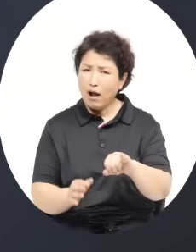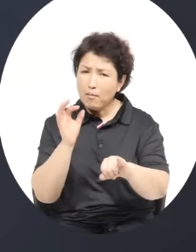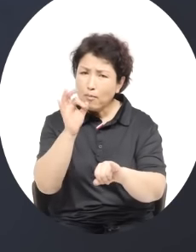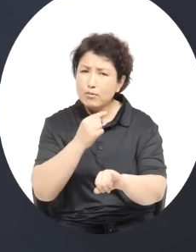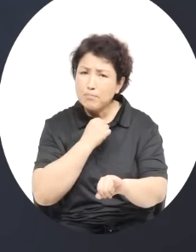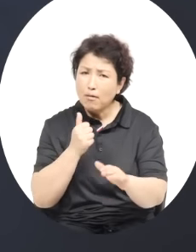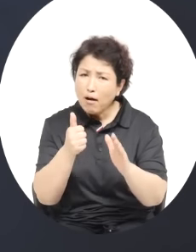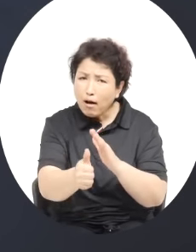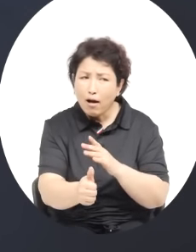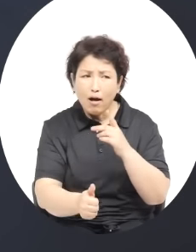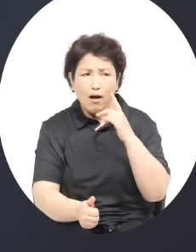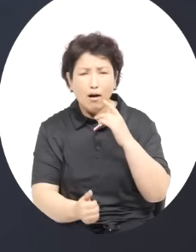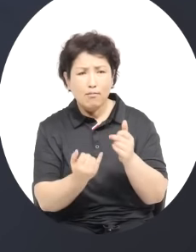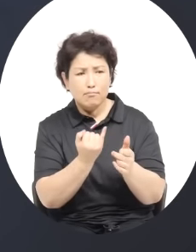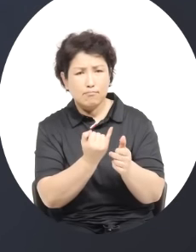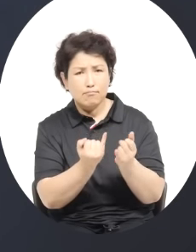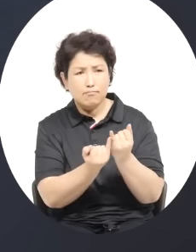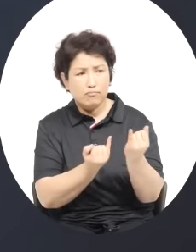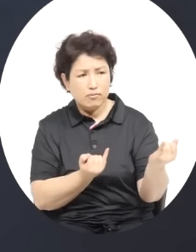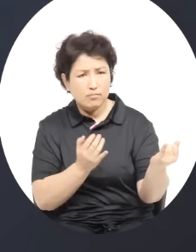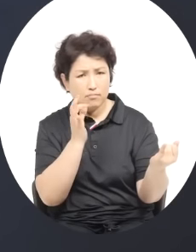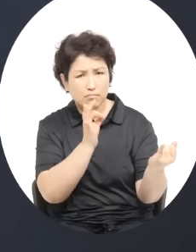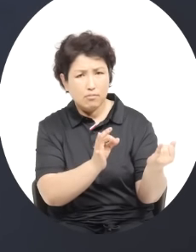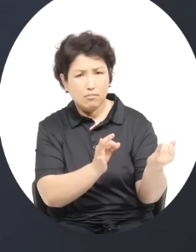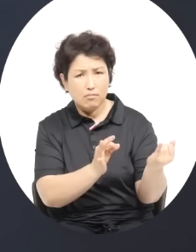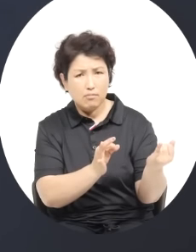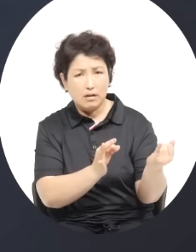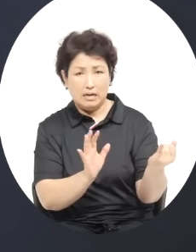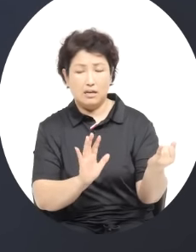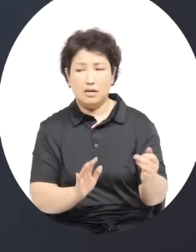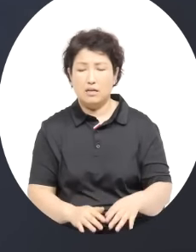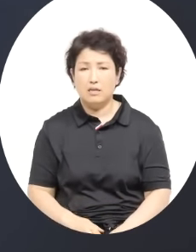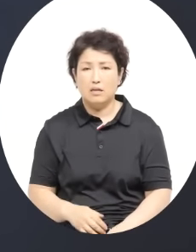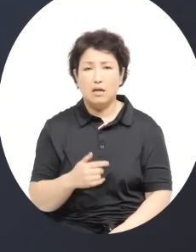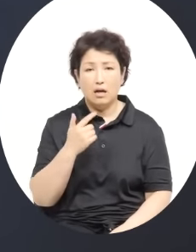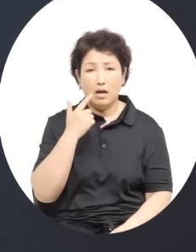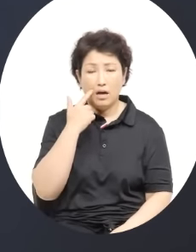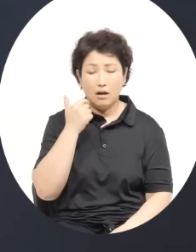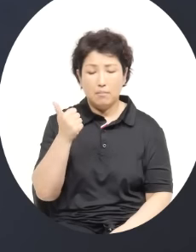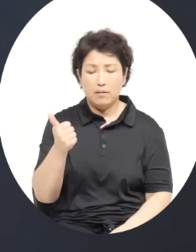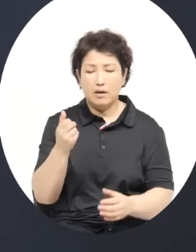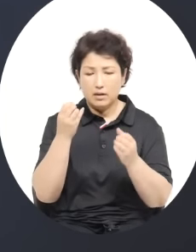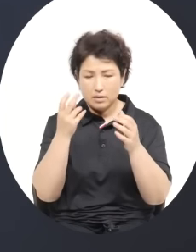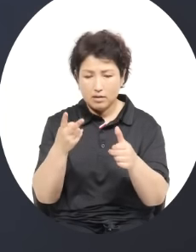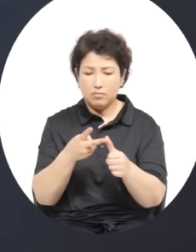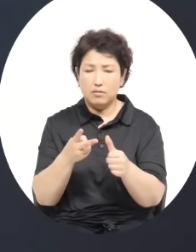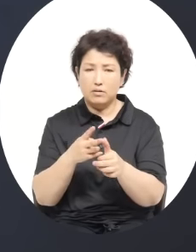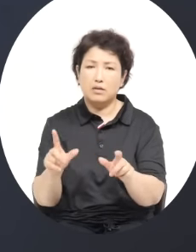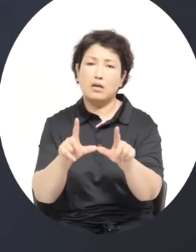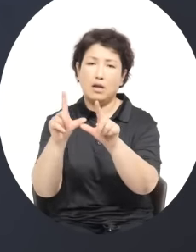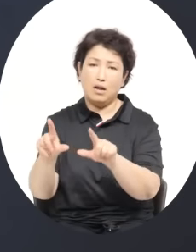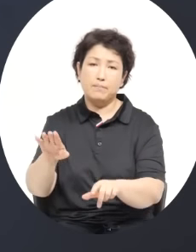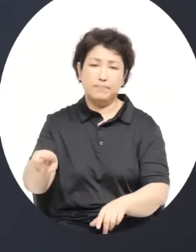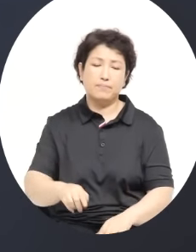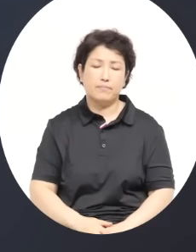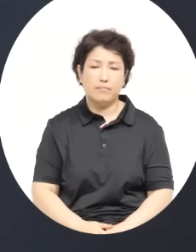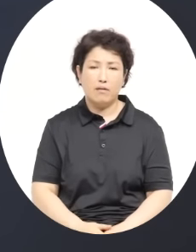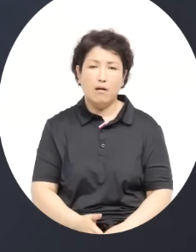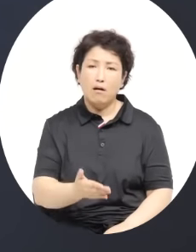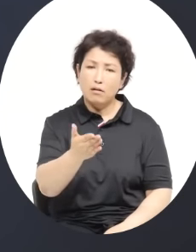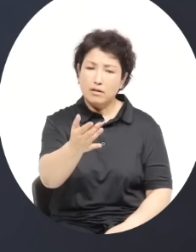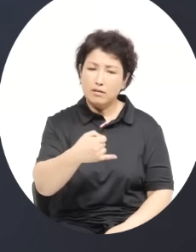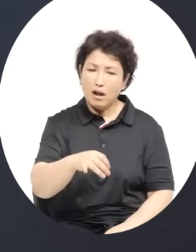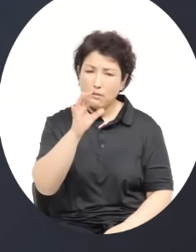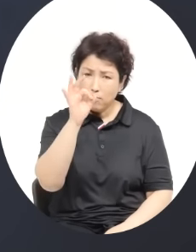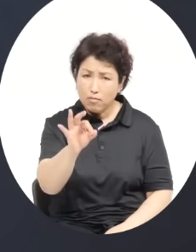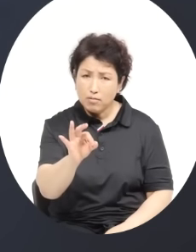보러 왔는지 모르잖아. 아버지는 새어머니랑 살고 계세요. 어. 자기 핑계로 어머니